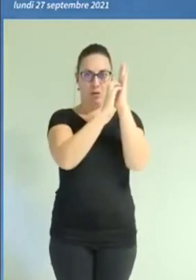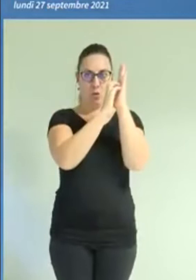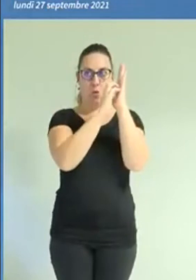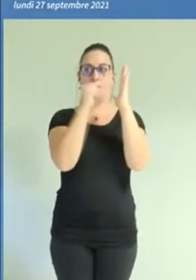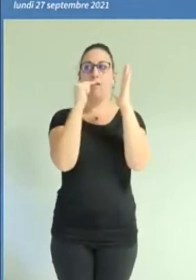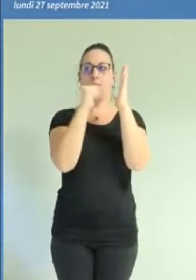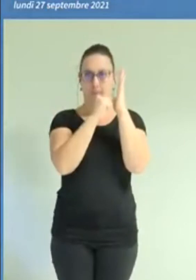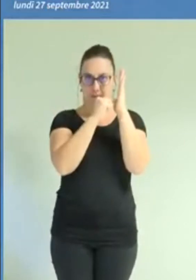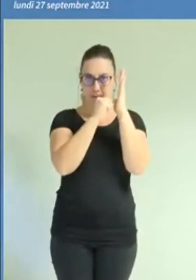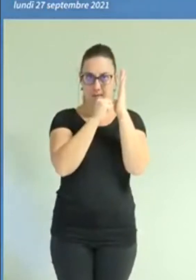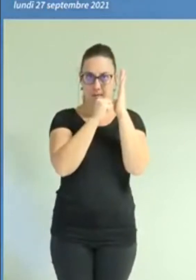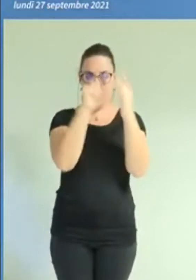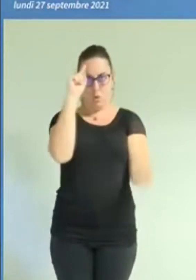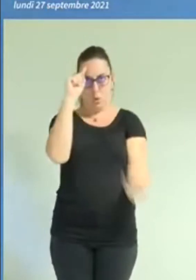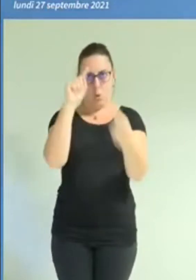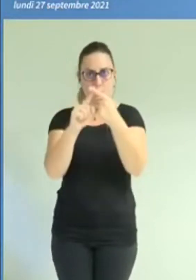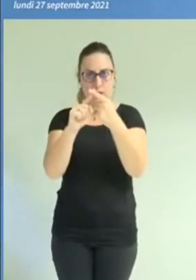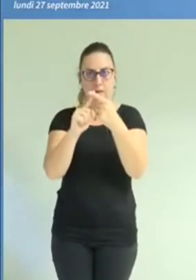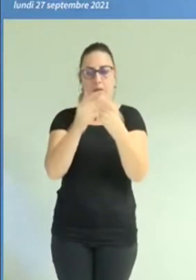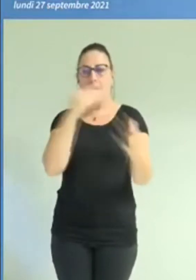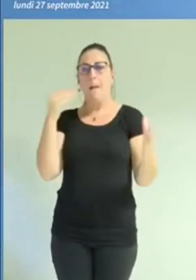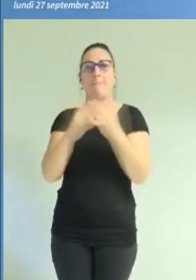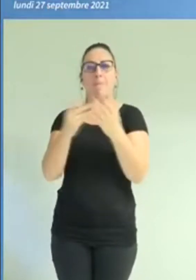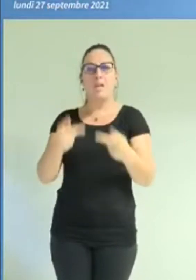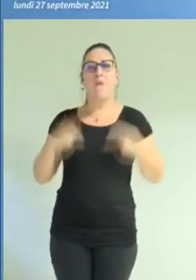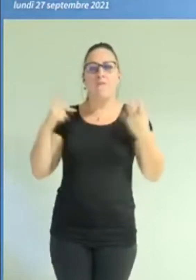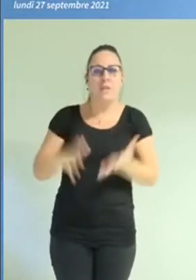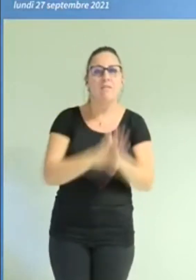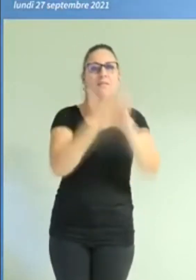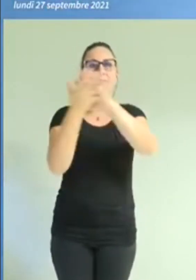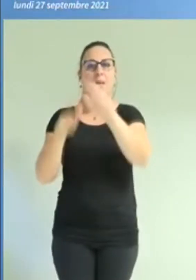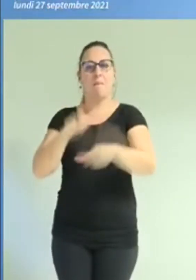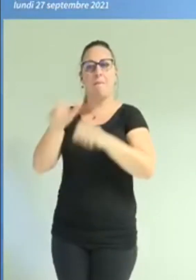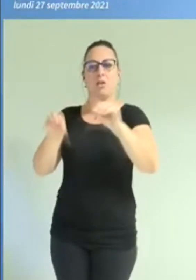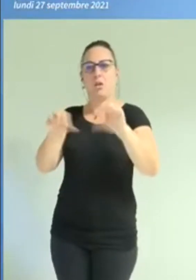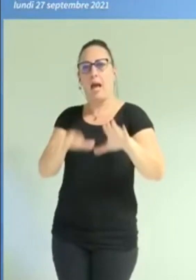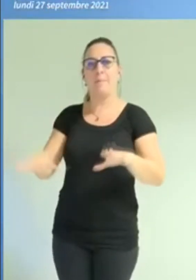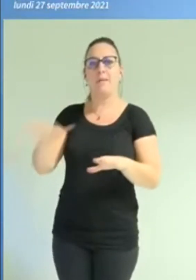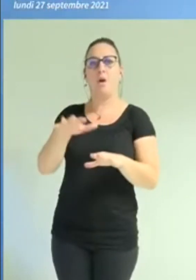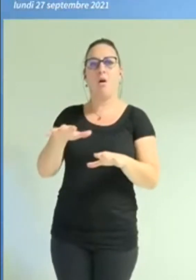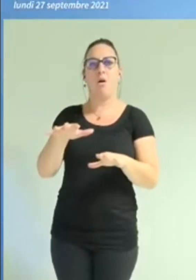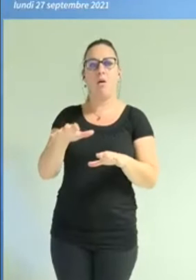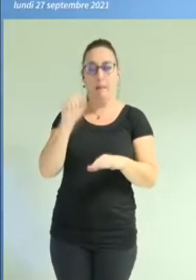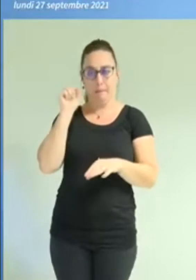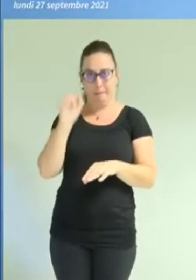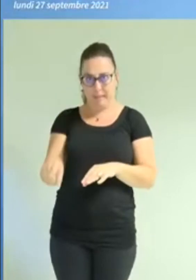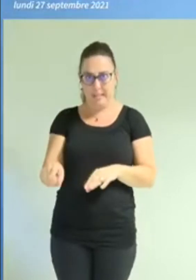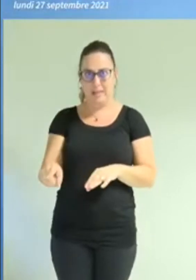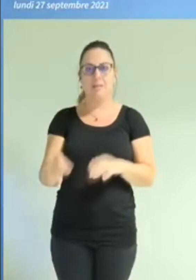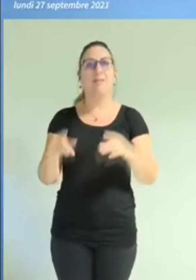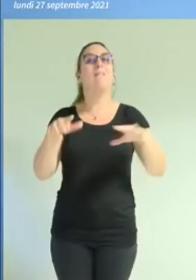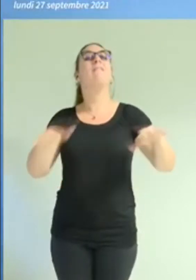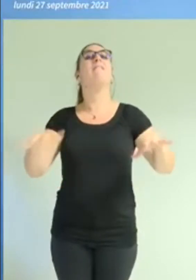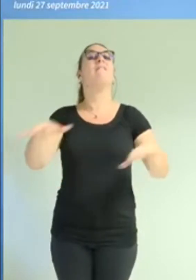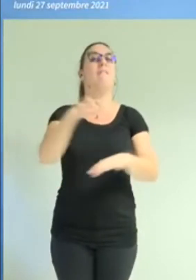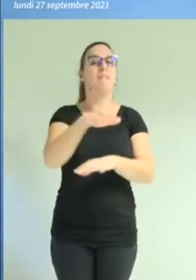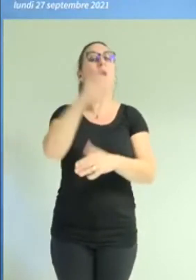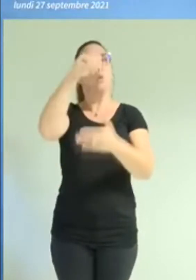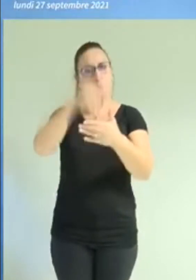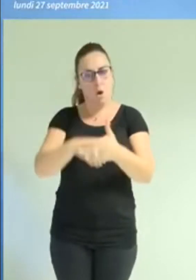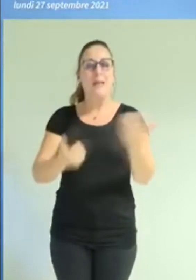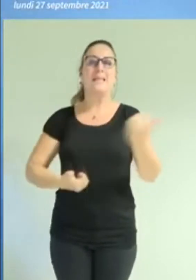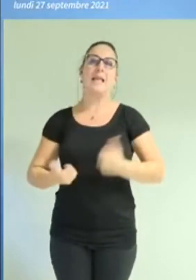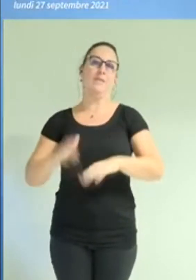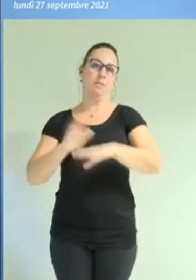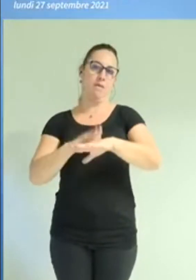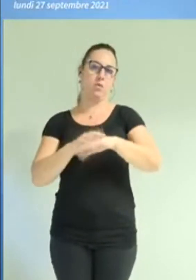objet d'améliorer la vie des habitants de ces quartiers. Dans l'amélioration de la vie des habitants de ces quartiers, il y a les services de prévention,